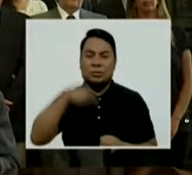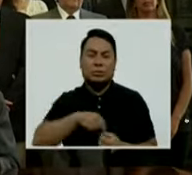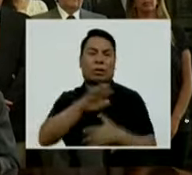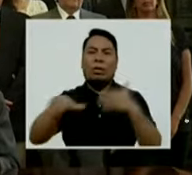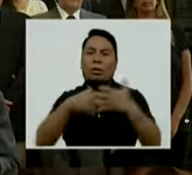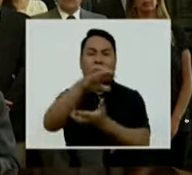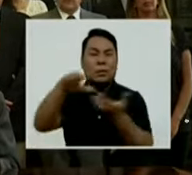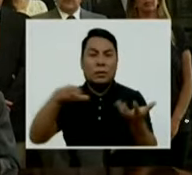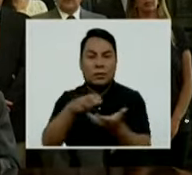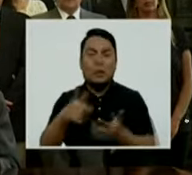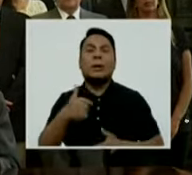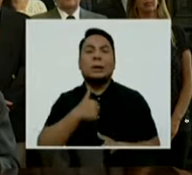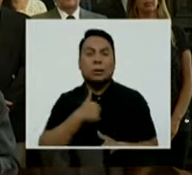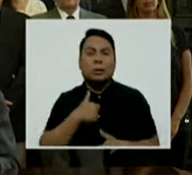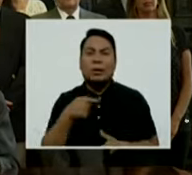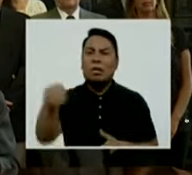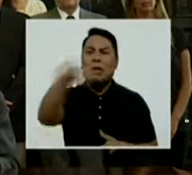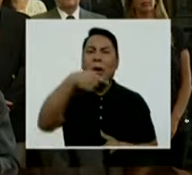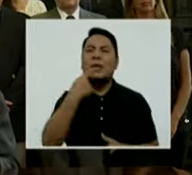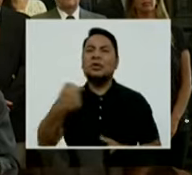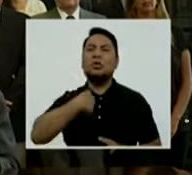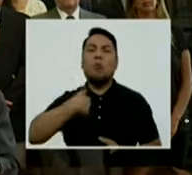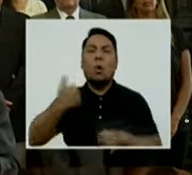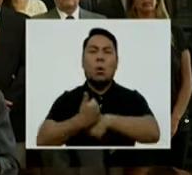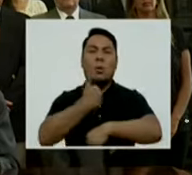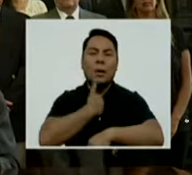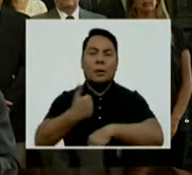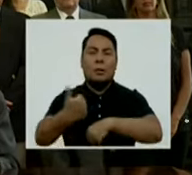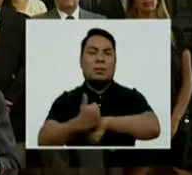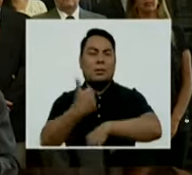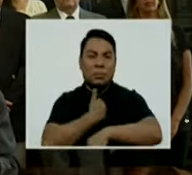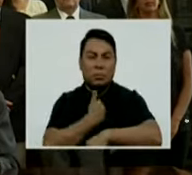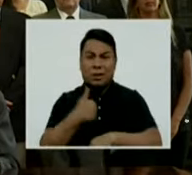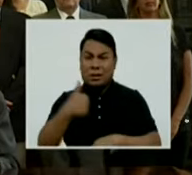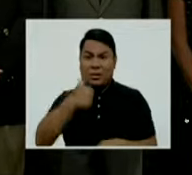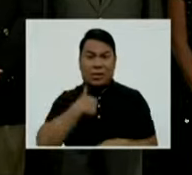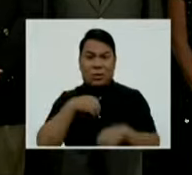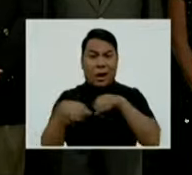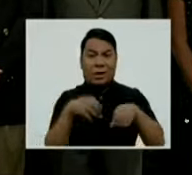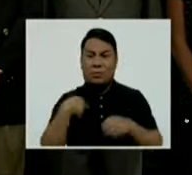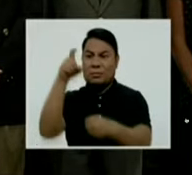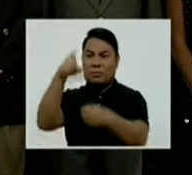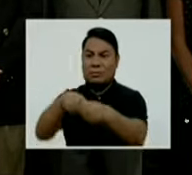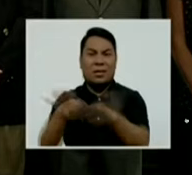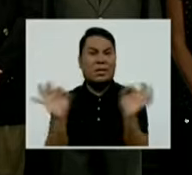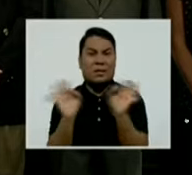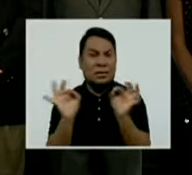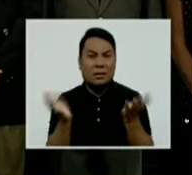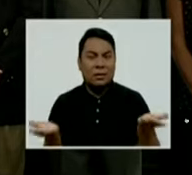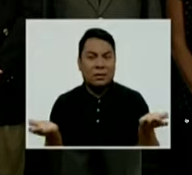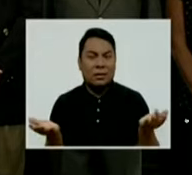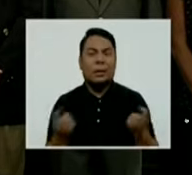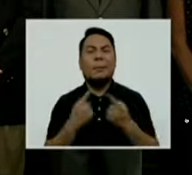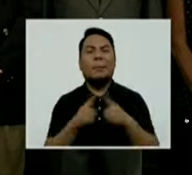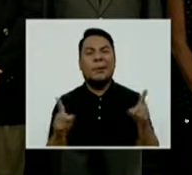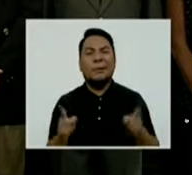σκάνδαλο δωροδοκίας, οι νέες αποκαλύψεις για εξαγορά ψήφων ανάγκασαν τον πρόεδρο του Περού, Πέδρο Πάμπλο Κουτσίνσκι, να